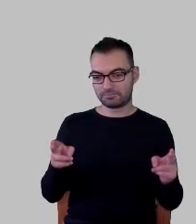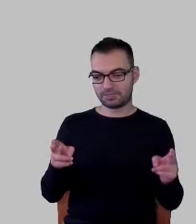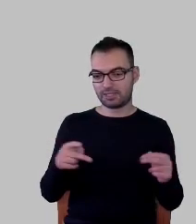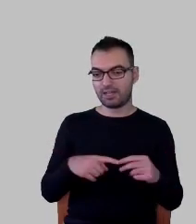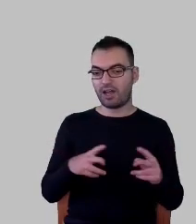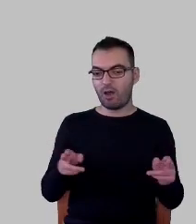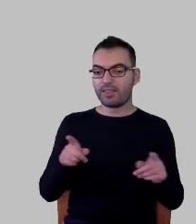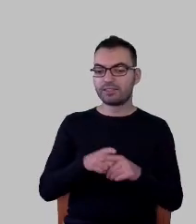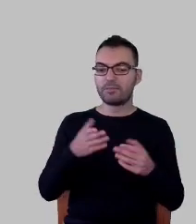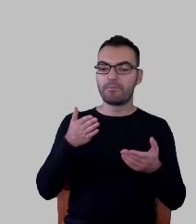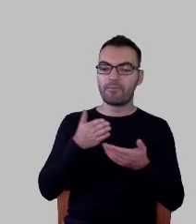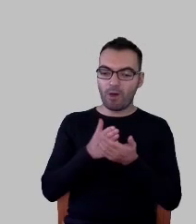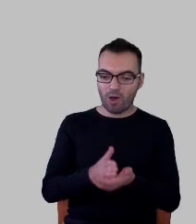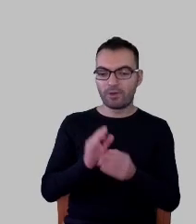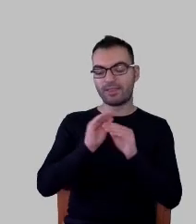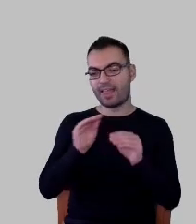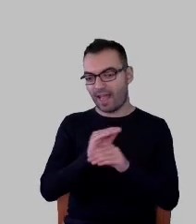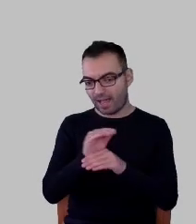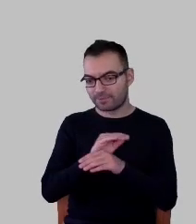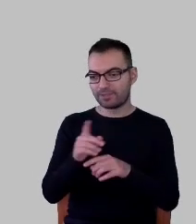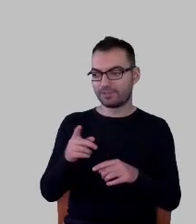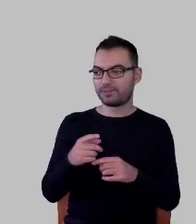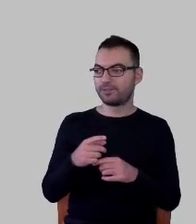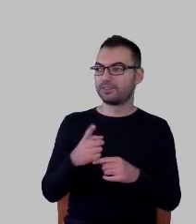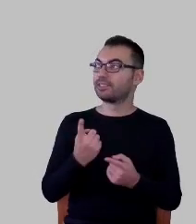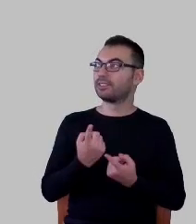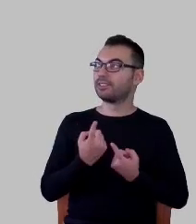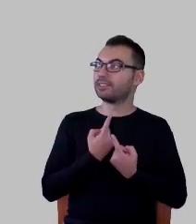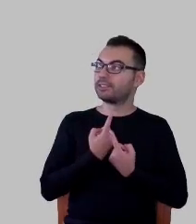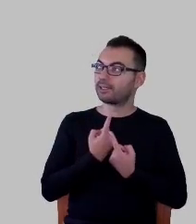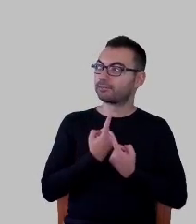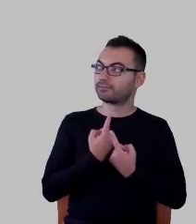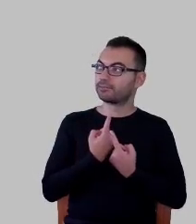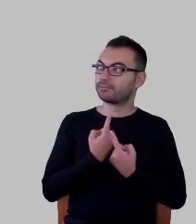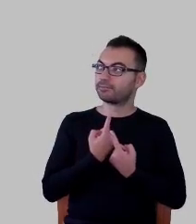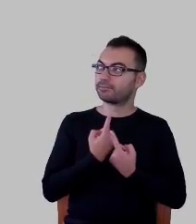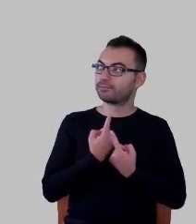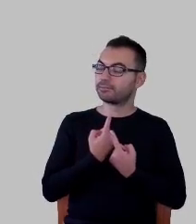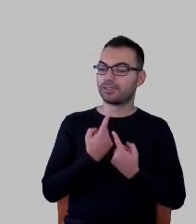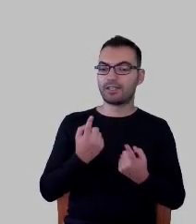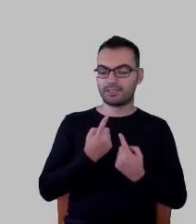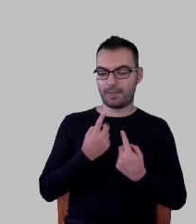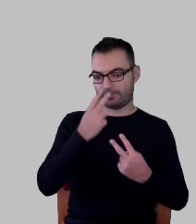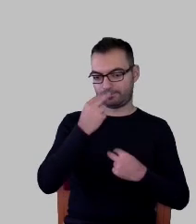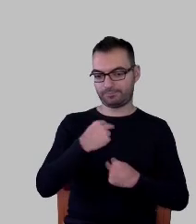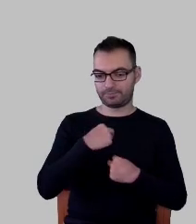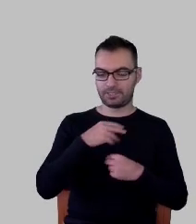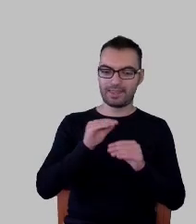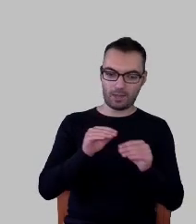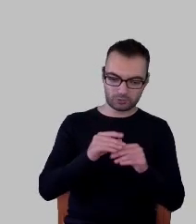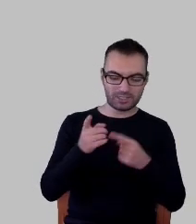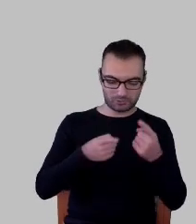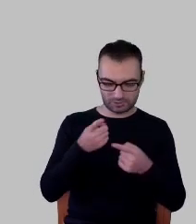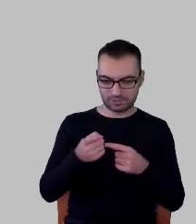działa pomocowo i terapeutycznie, ponieważ też sami korygujemy czasami swoje działania jako nauczyciele, jako osoby udzielające